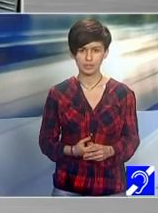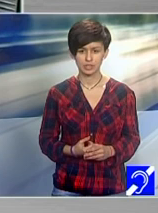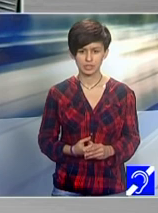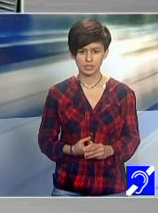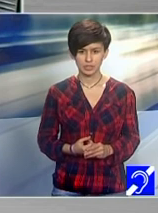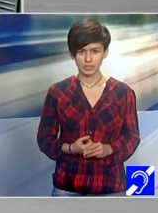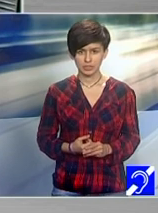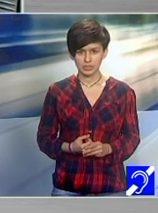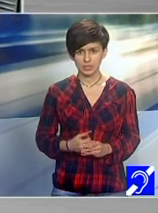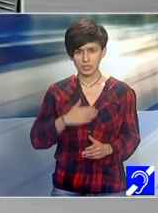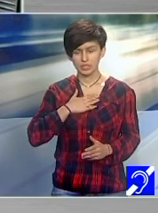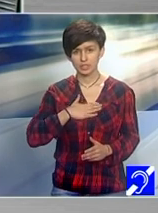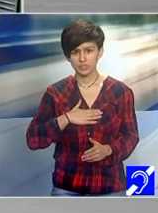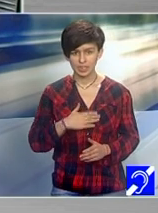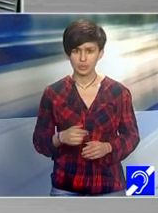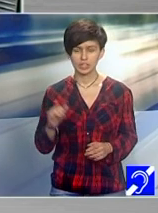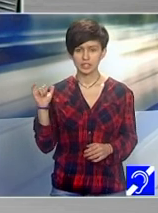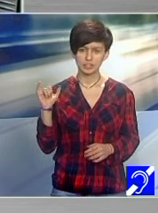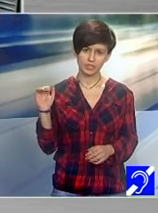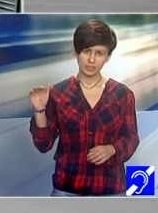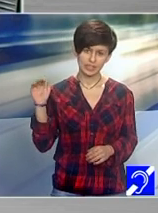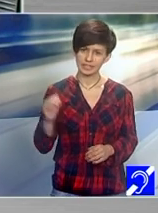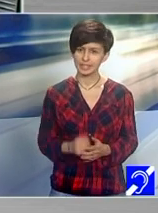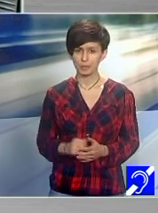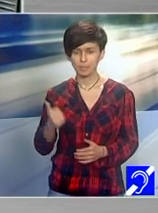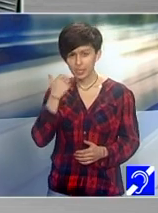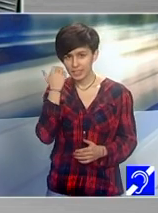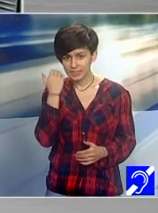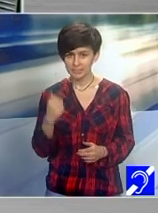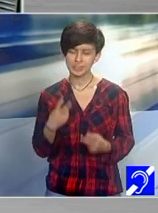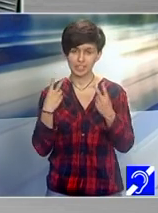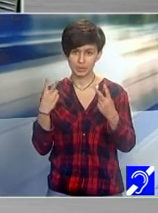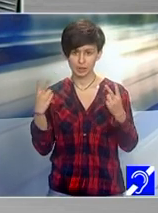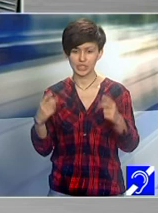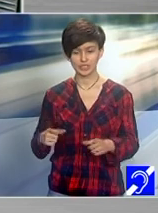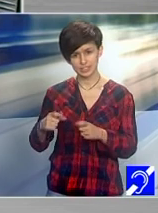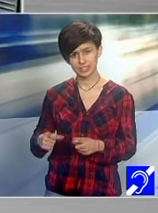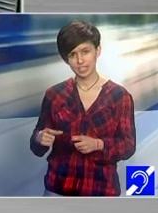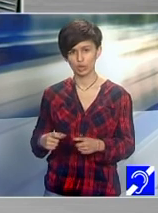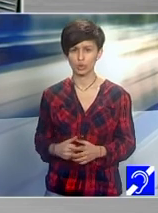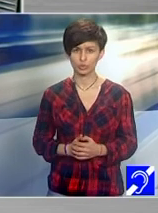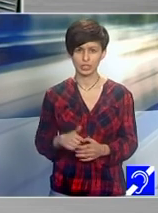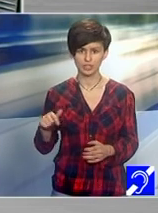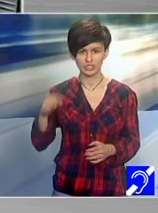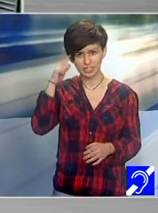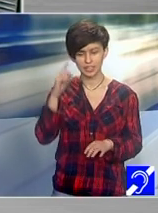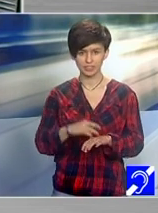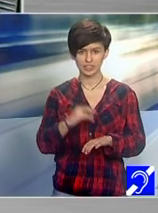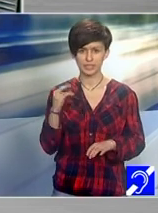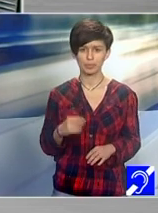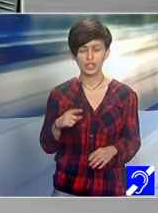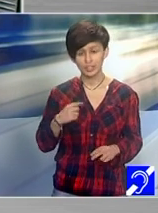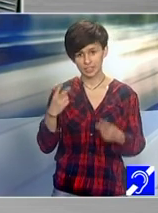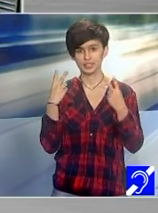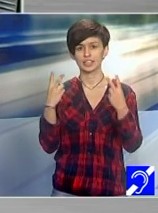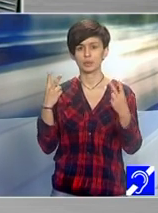întreb cât de important este acest salon de inventică. Este un salon important, este deja un reper în